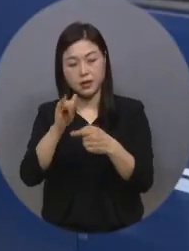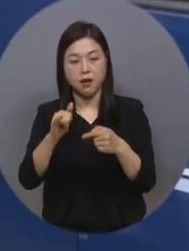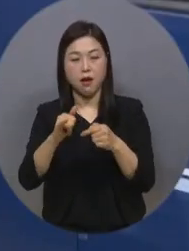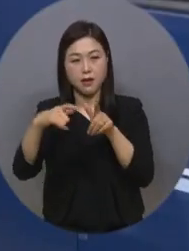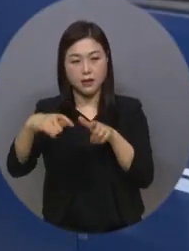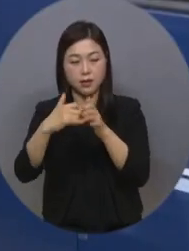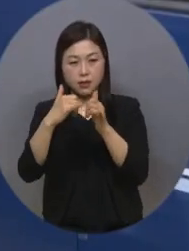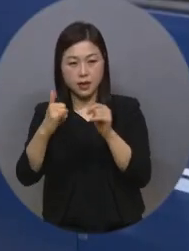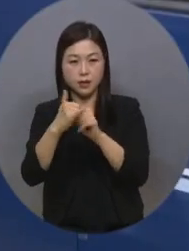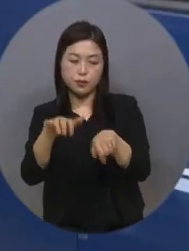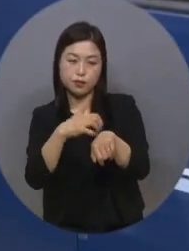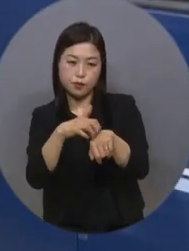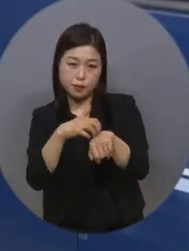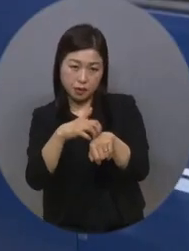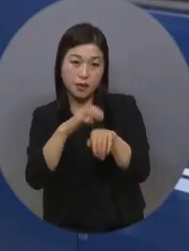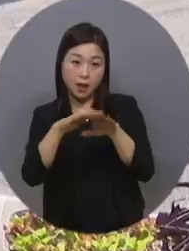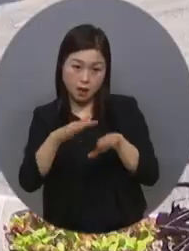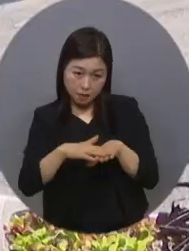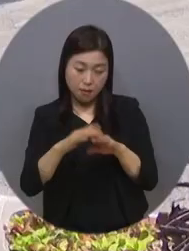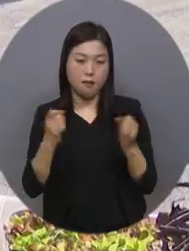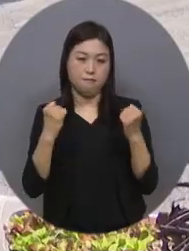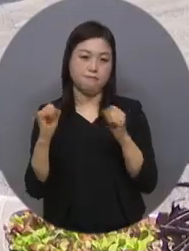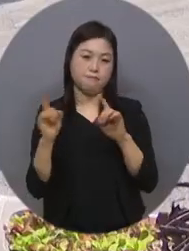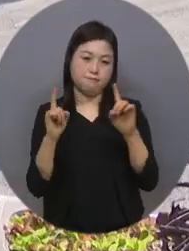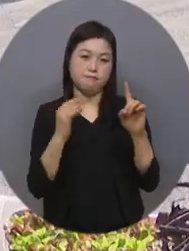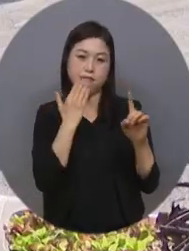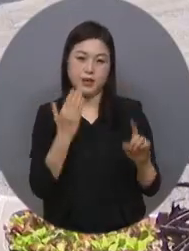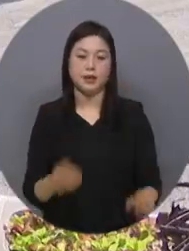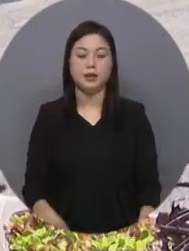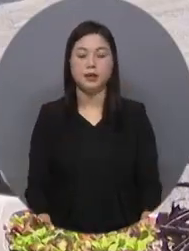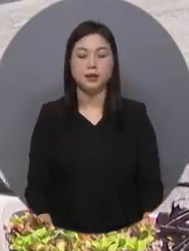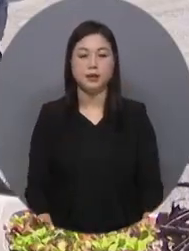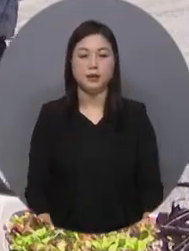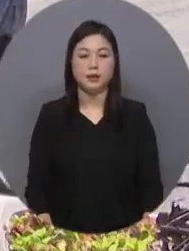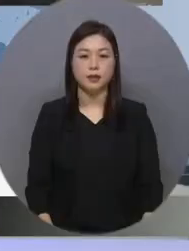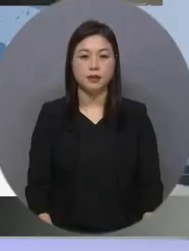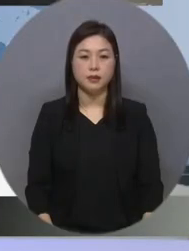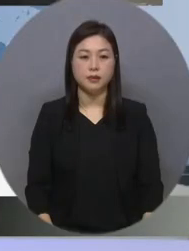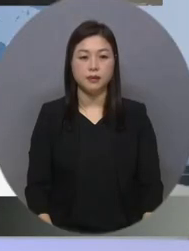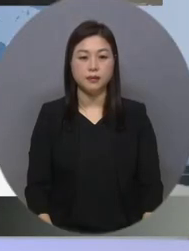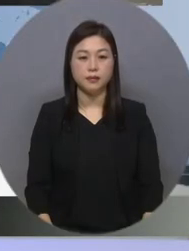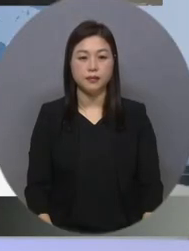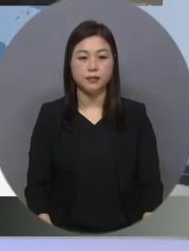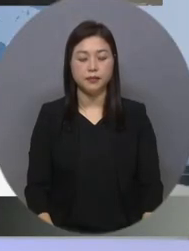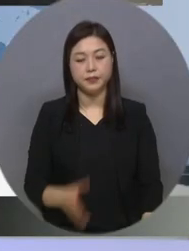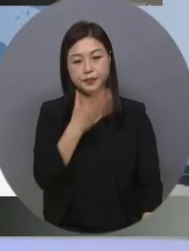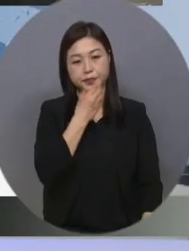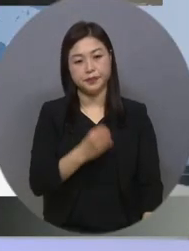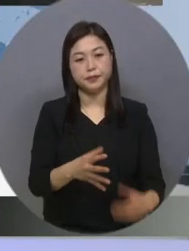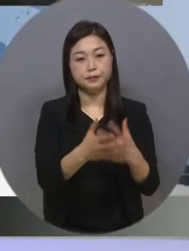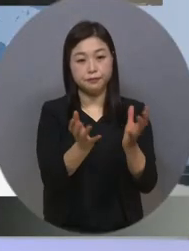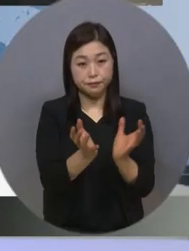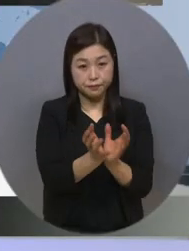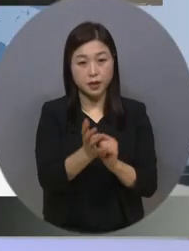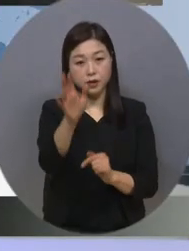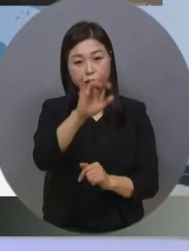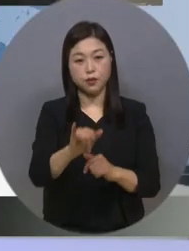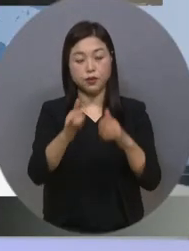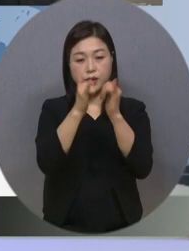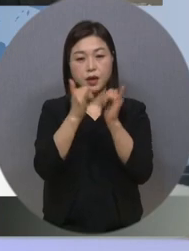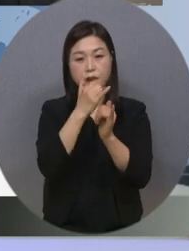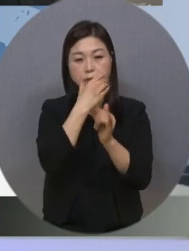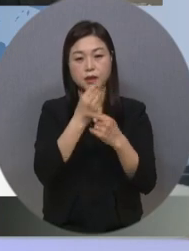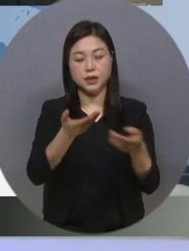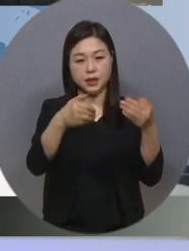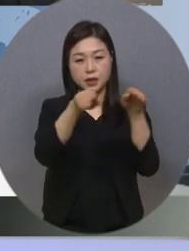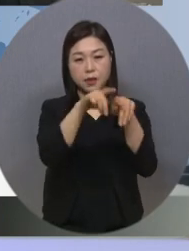해소하고 활력을 선사했습니다. 복지TV 뉴스 황영재입니다. 보건복지부가 실시하는 전국